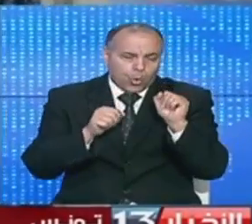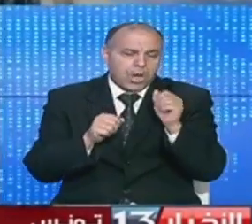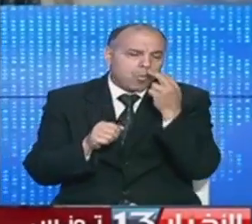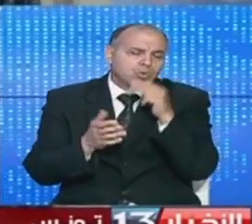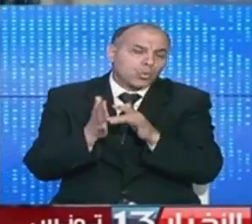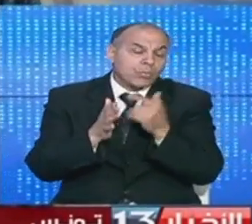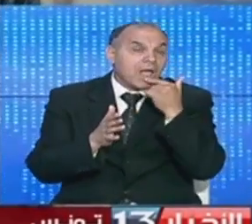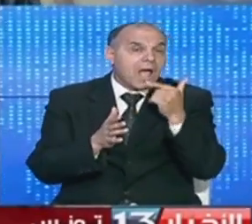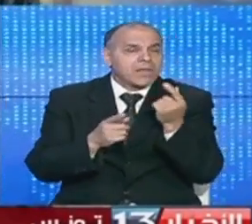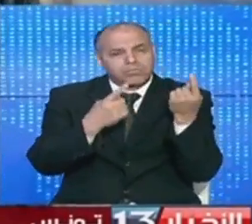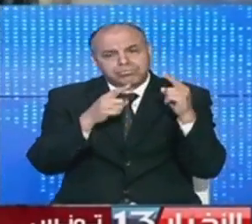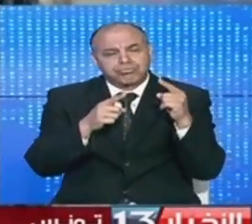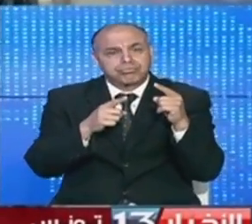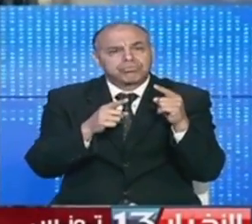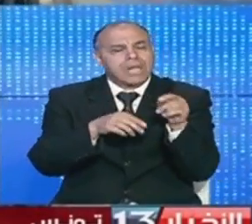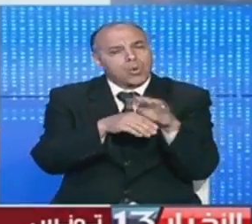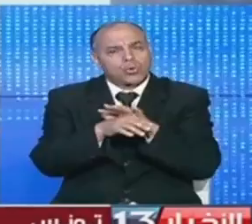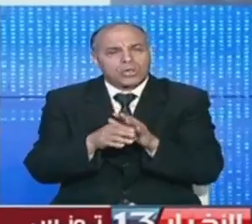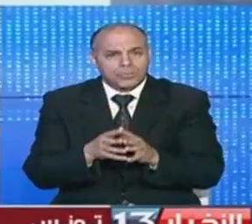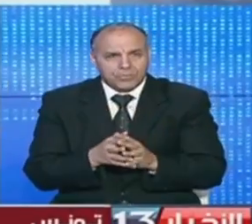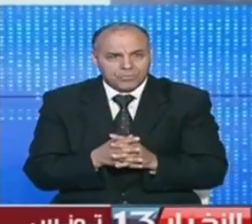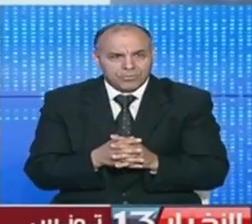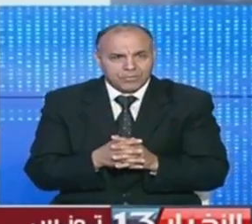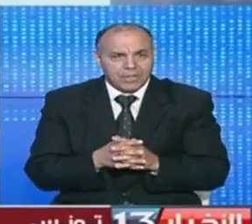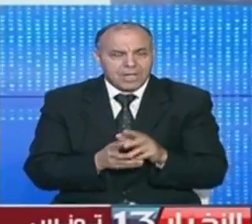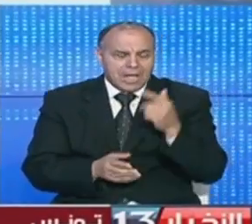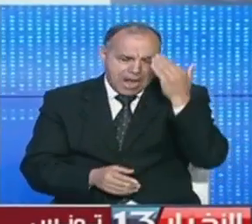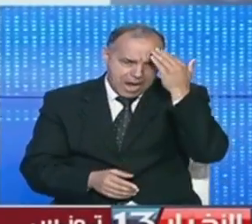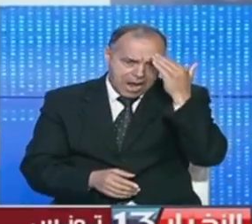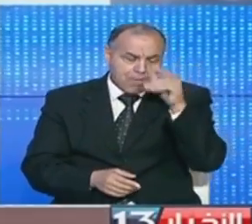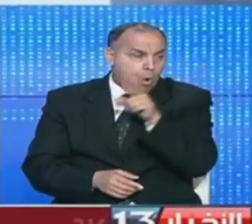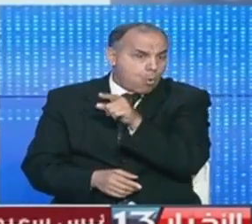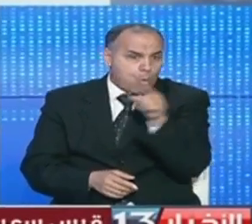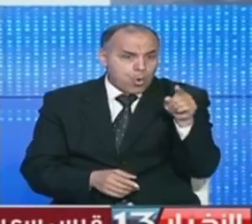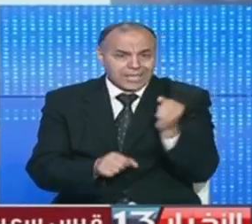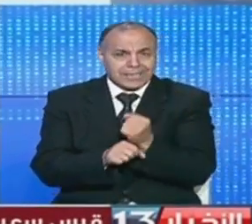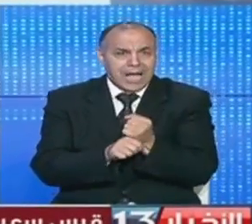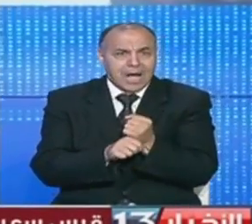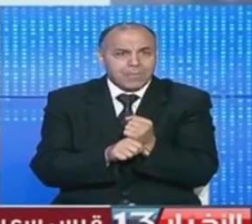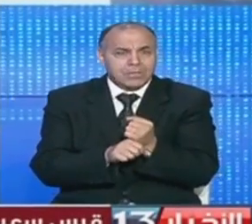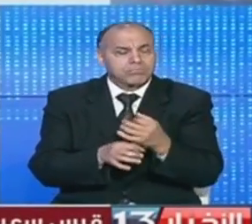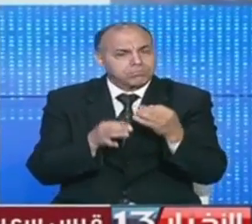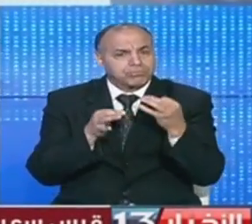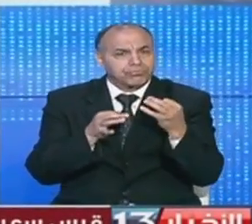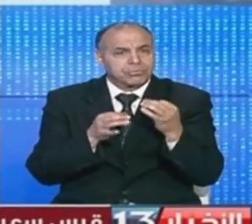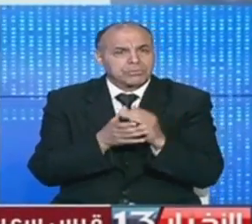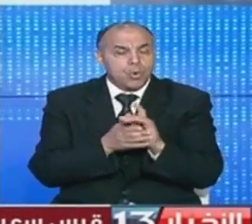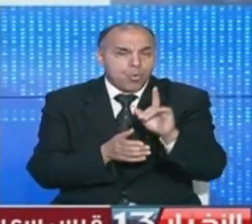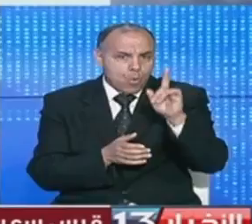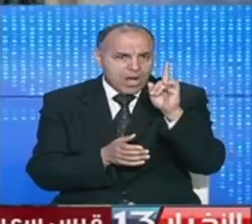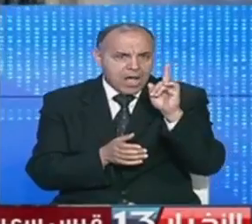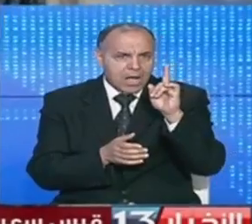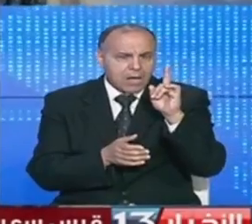أسلاكها لمجابهة جائحة كورونا. أعلم أنكم تعملون في صمت ولكن